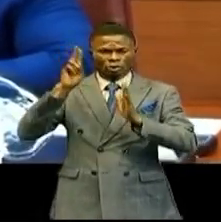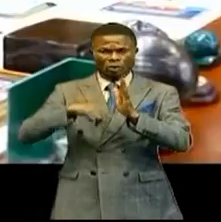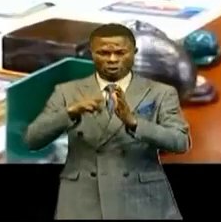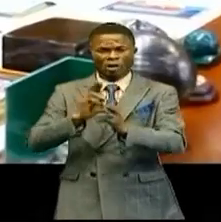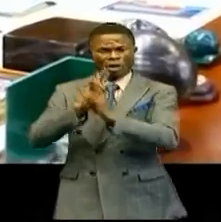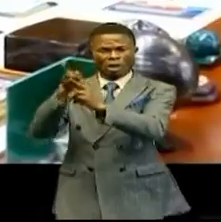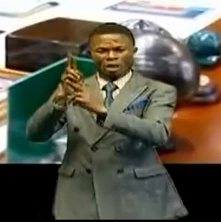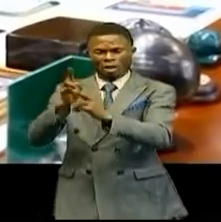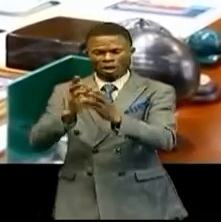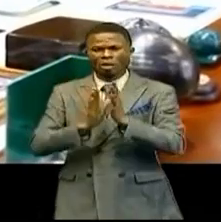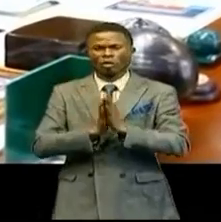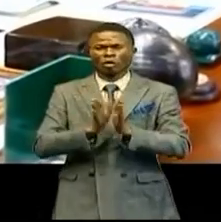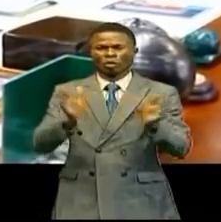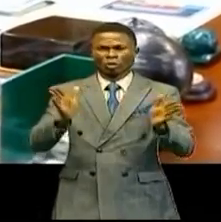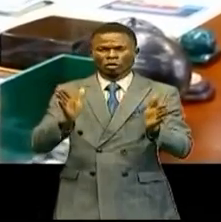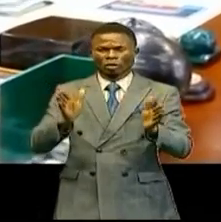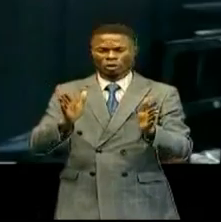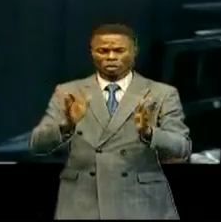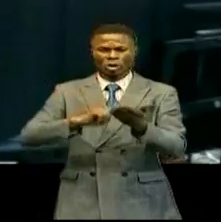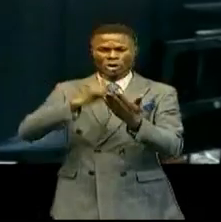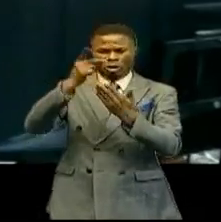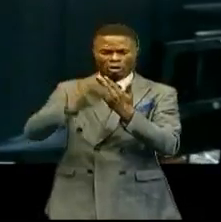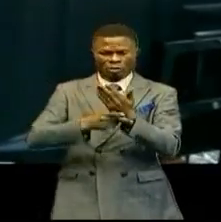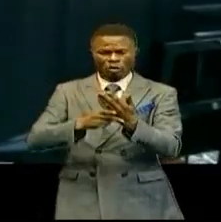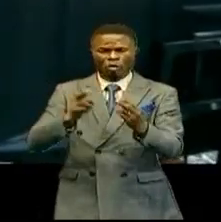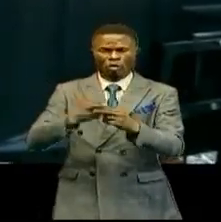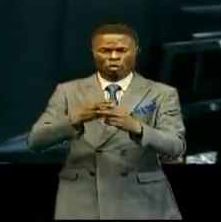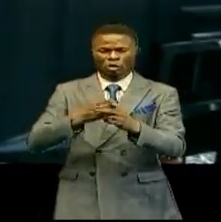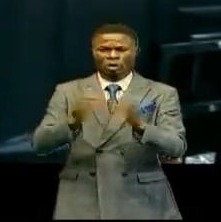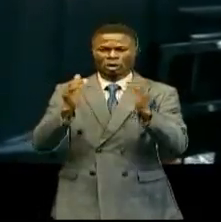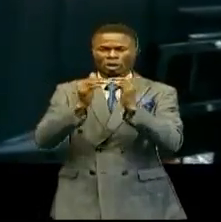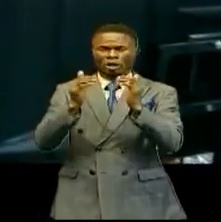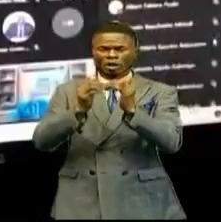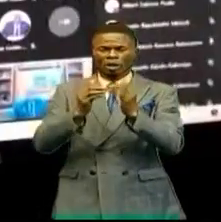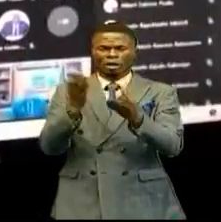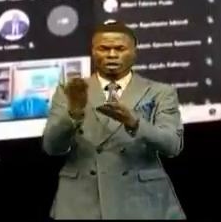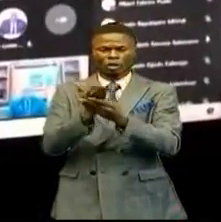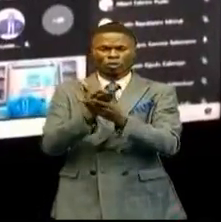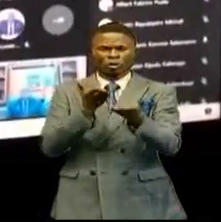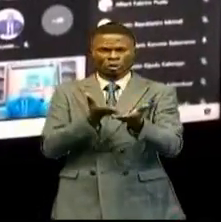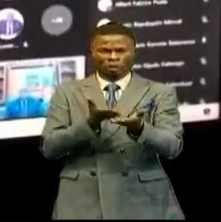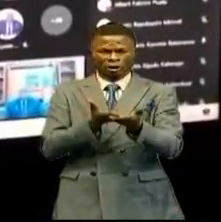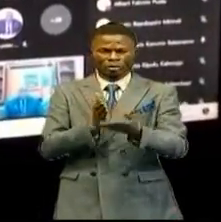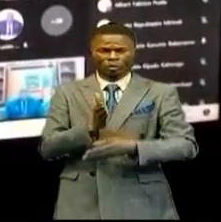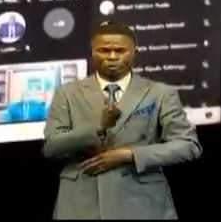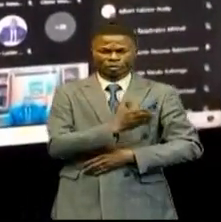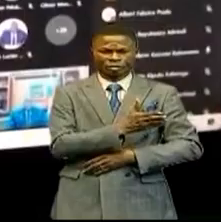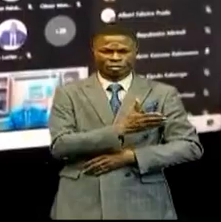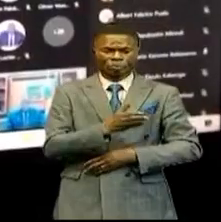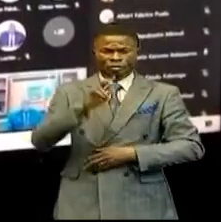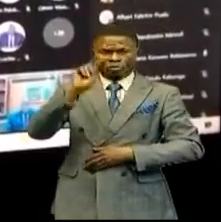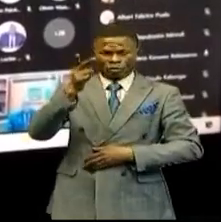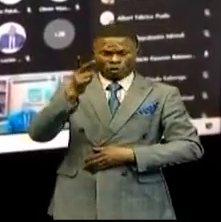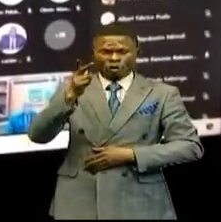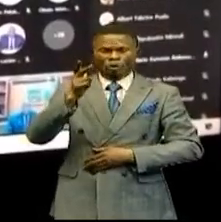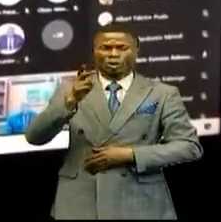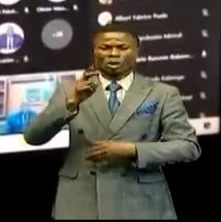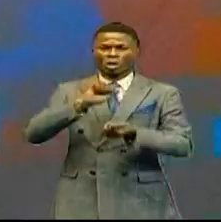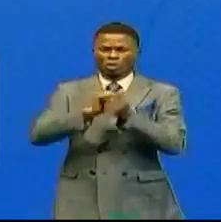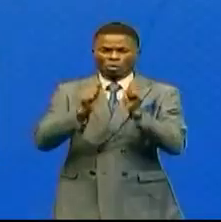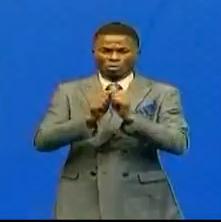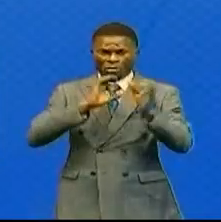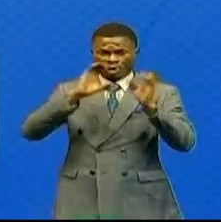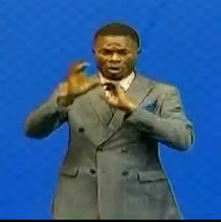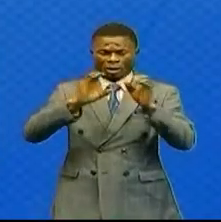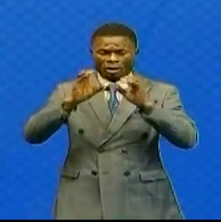rapport d'étape et un chronogramme conforme à la feuille de route. Les deuxièmes points de la communication